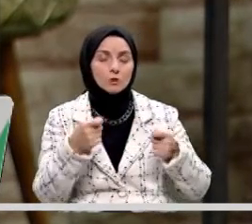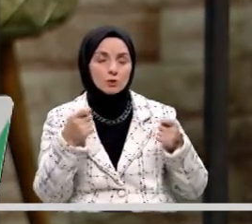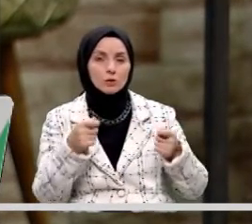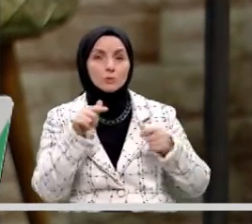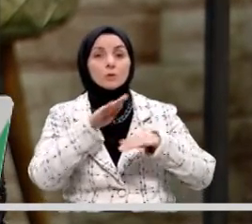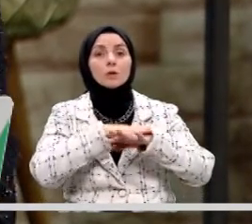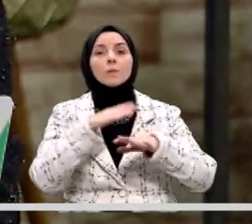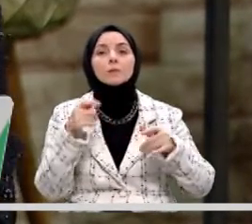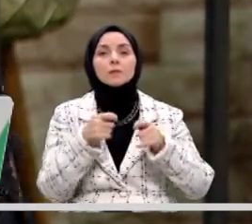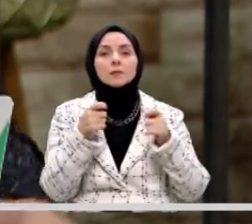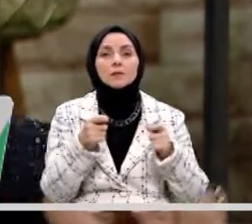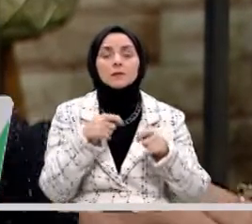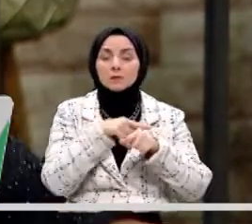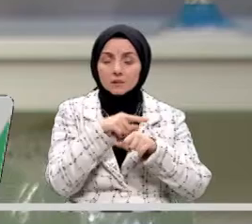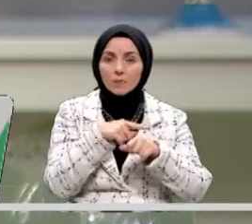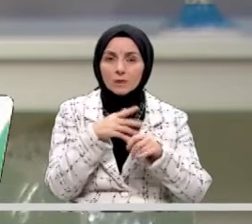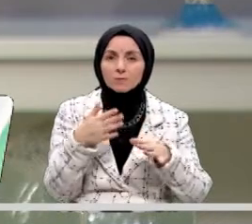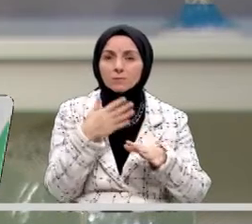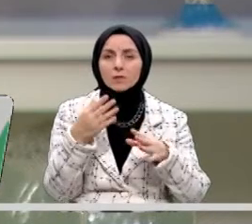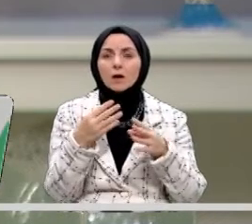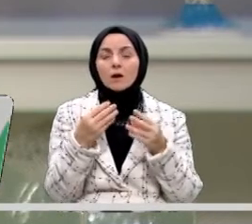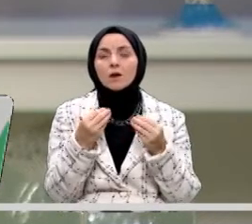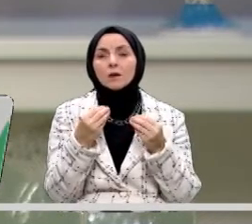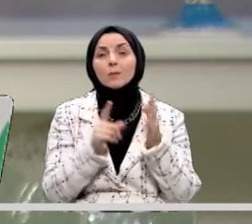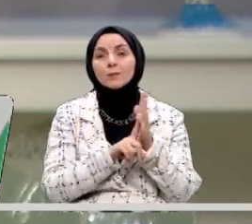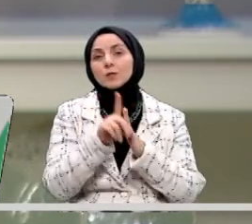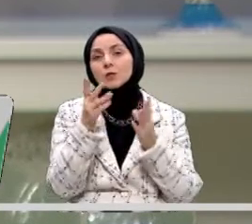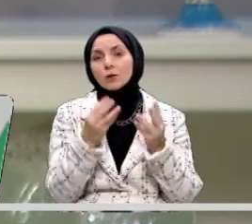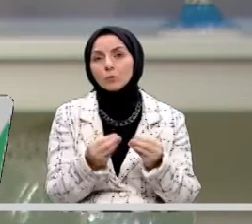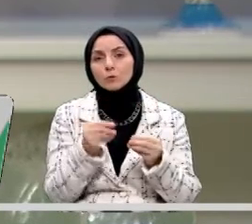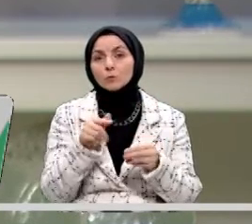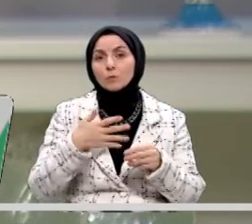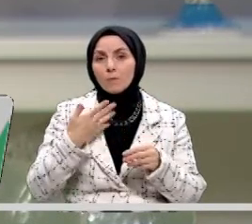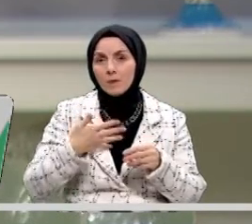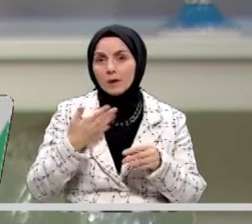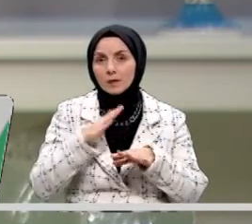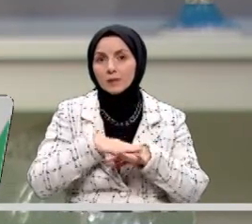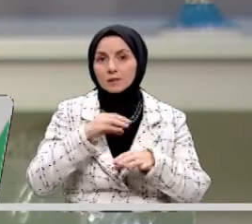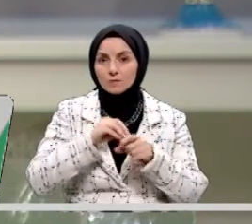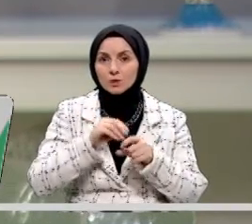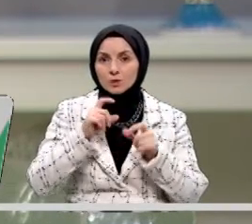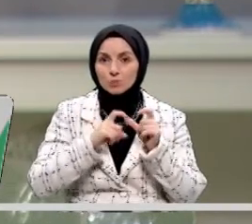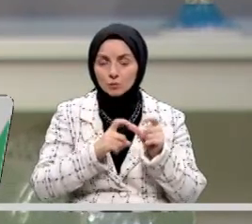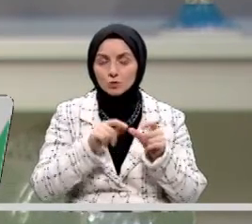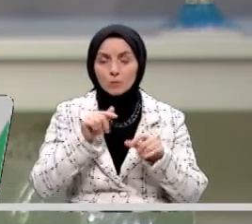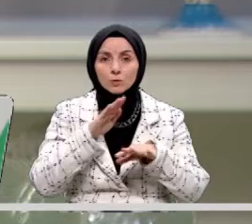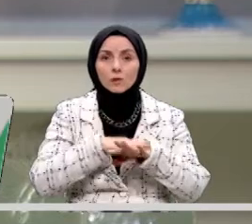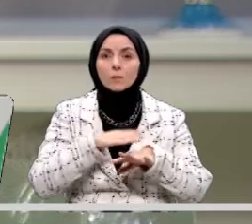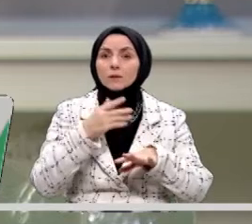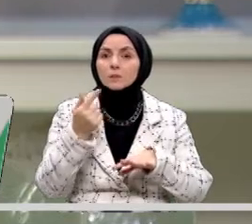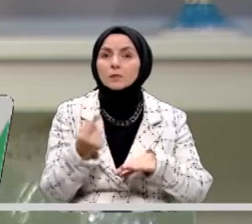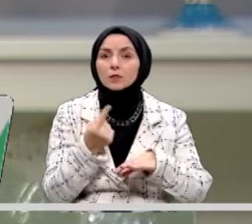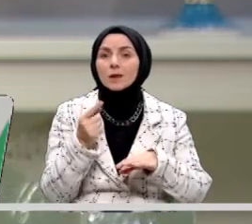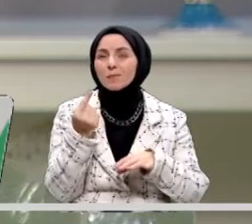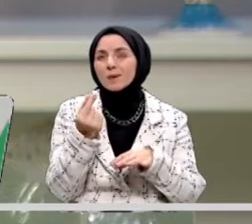başarılı oluyor hem de ee lise sınav Aslında süren bitti ama gerçekten merak ettiğim için soracağım Bu yaptığımız şey Ee biraz böyle eksiye